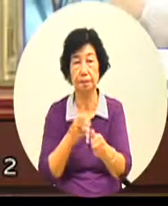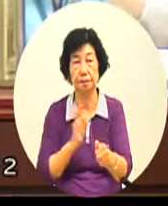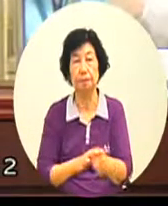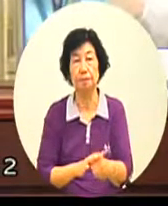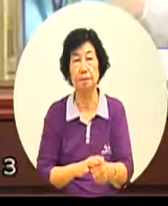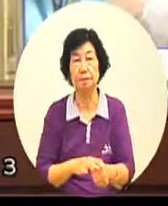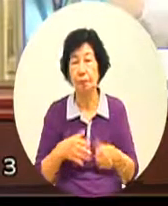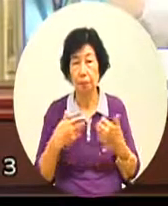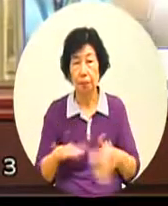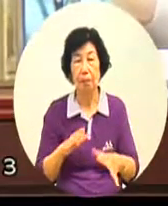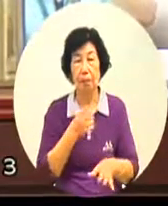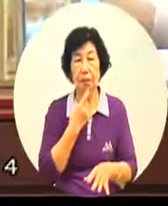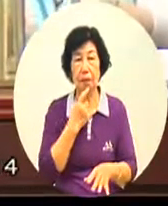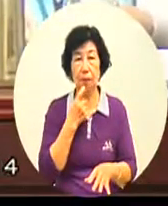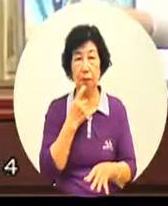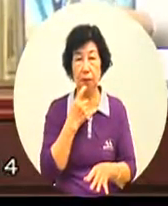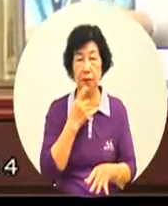的。